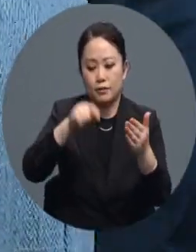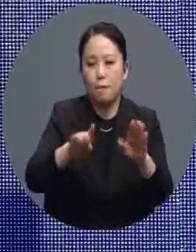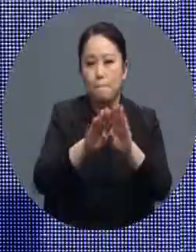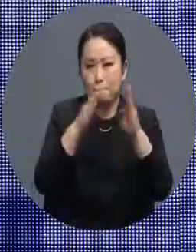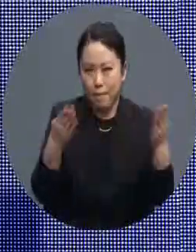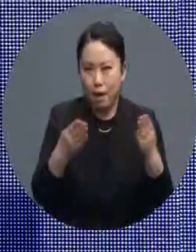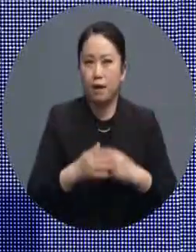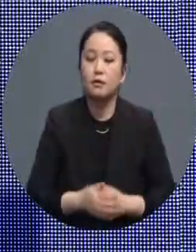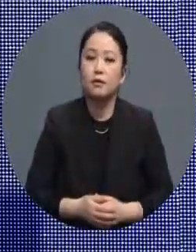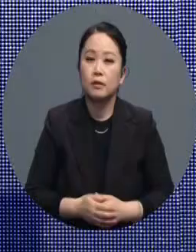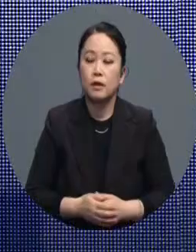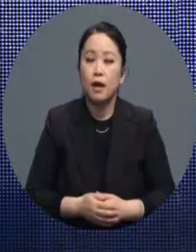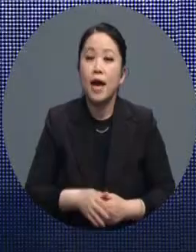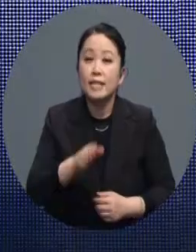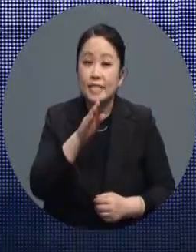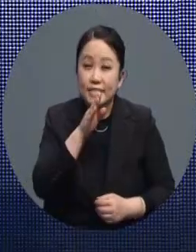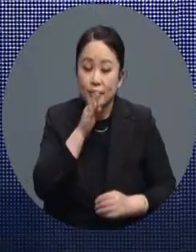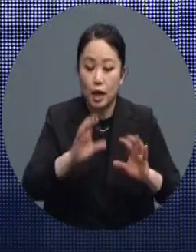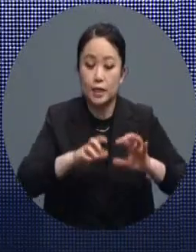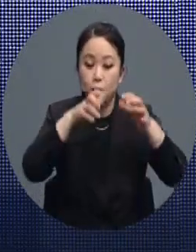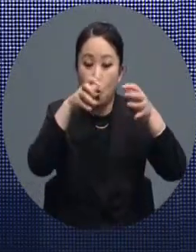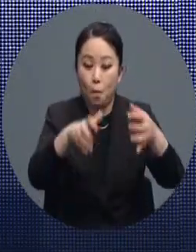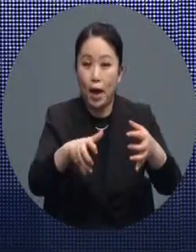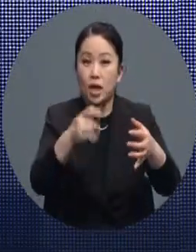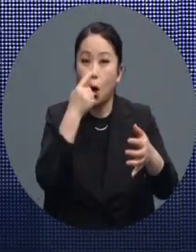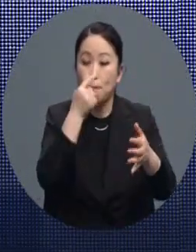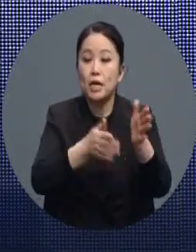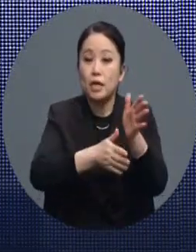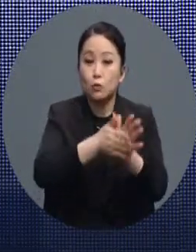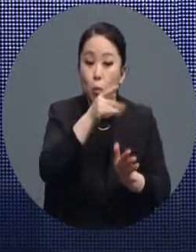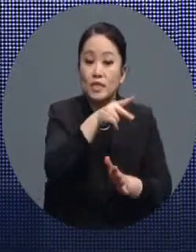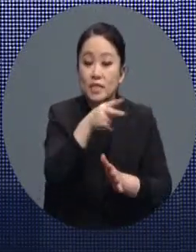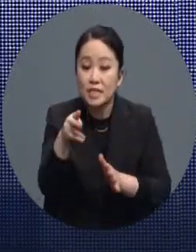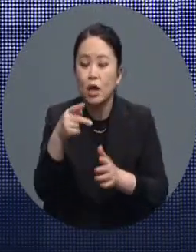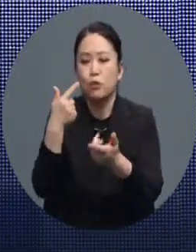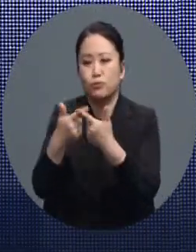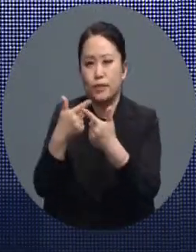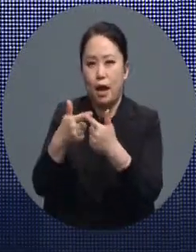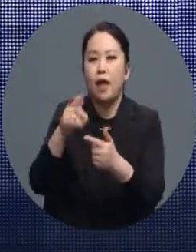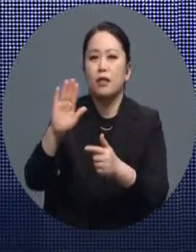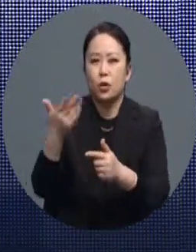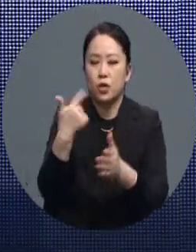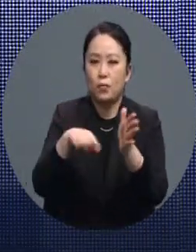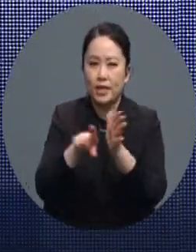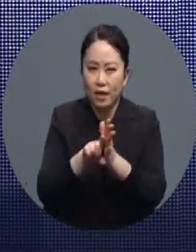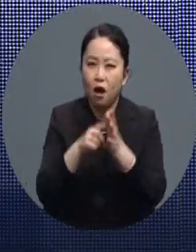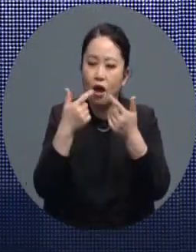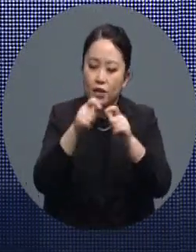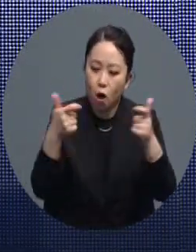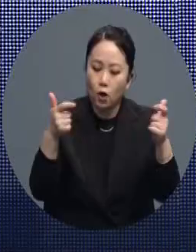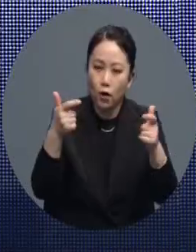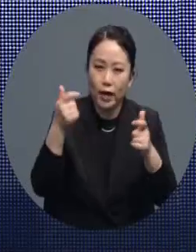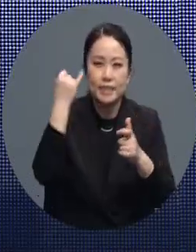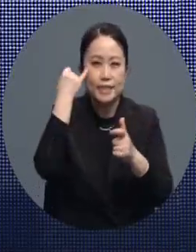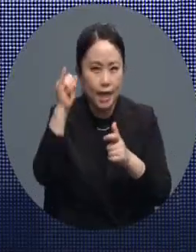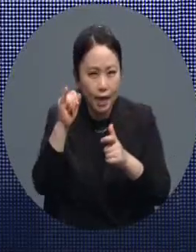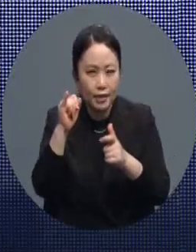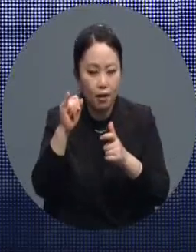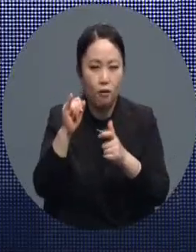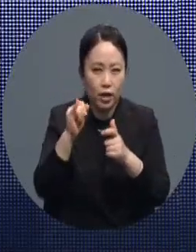진정한 글로벌 커피도시로 부산을 만들기 위한 여러 가지 생산적이고 창의적인 대안들을